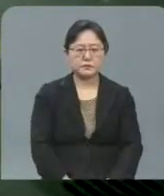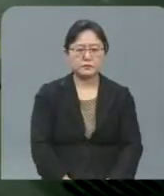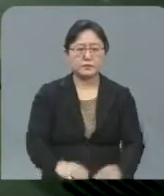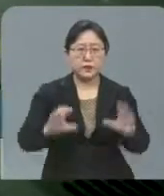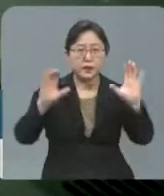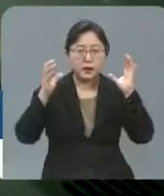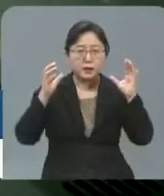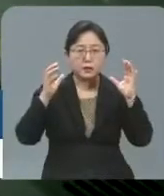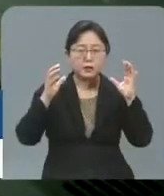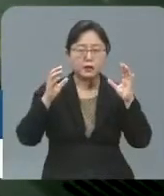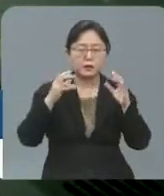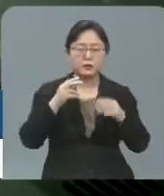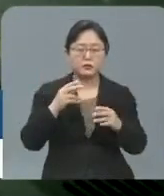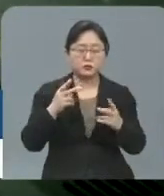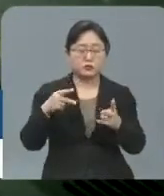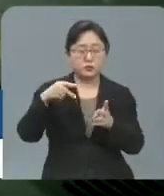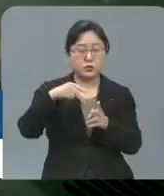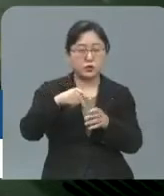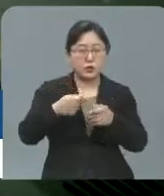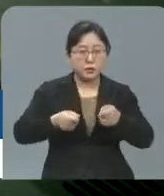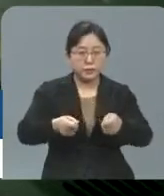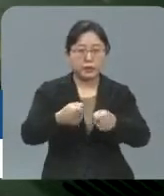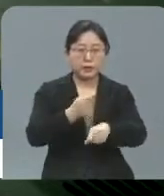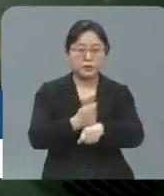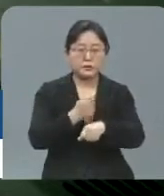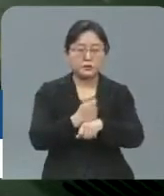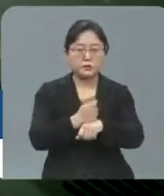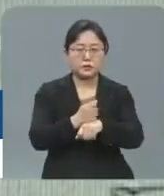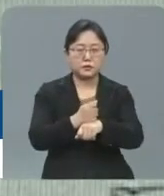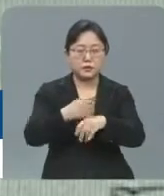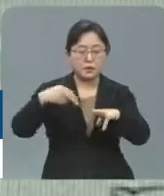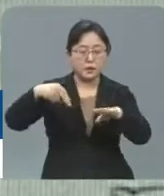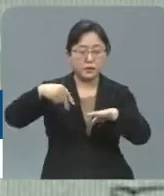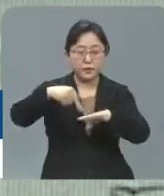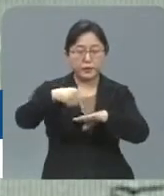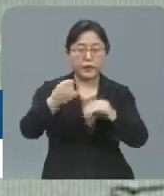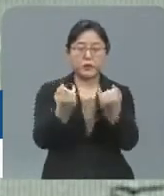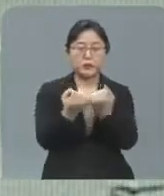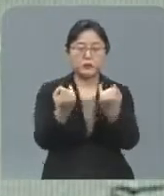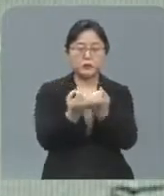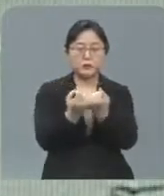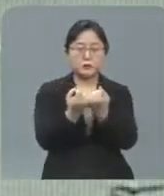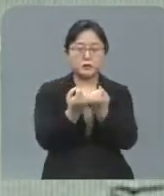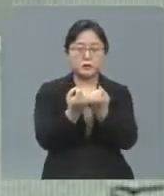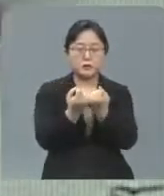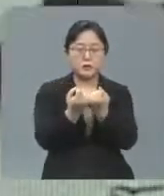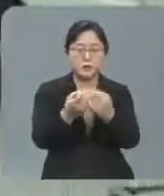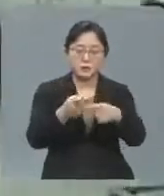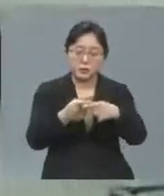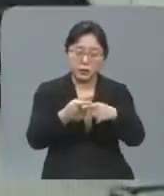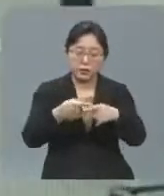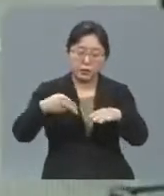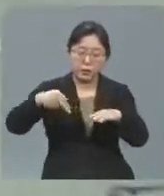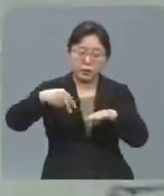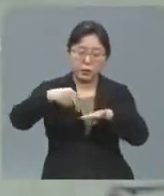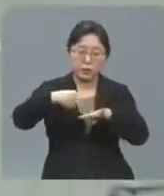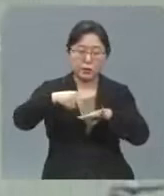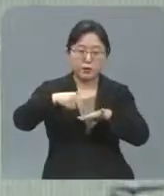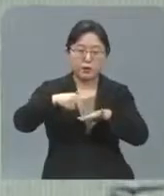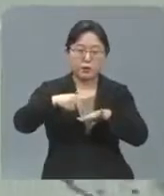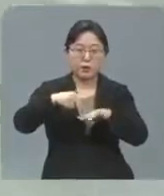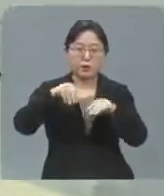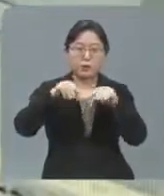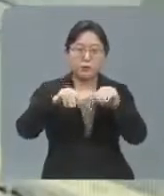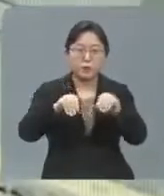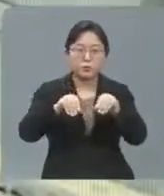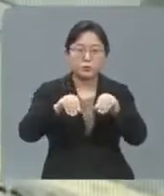어린아이와 함께 두 자녀가 탄 유모차를 끌고 횡단보도를 건너는 여성 횡단보도를 절반정도 건너 멈춰서